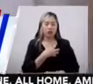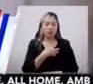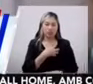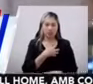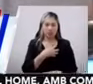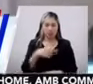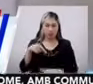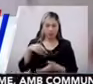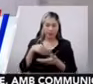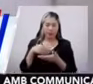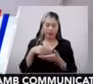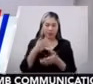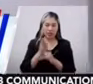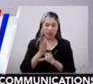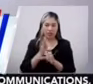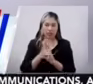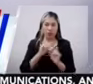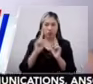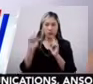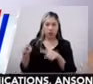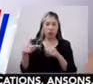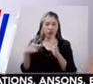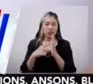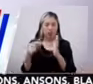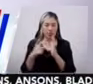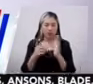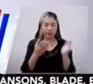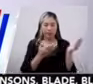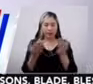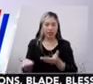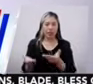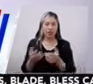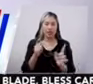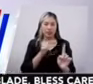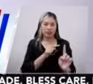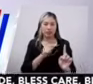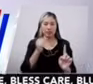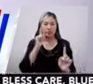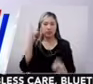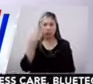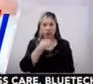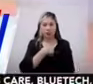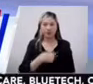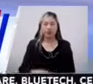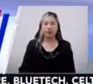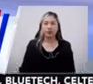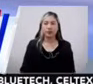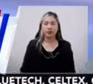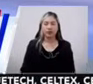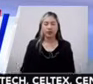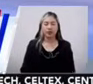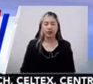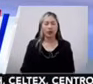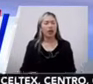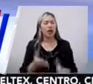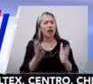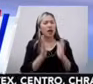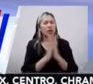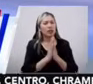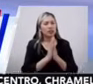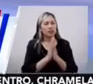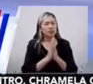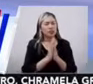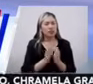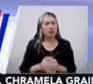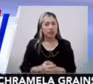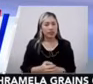Tarlac para dalhin doon ang dating alkalde. Yes, Chino, may pagkakataon ba na pinapasok kayo sa media kanina